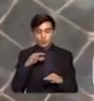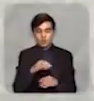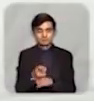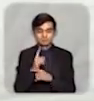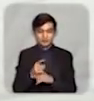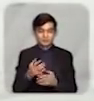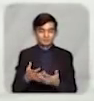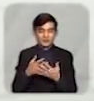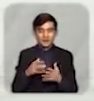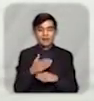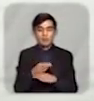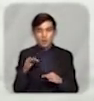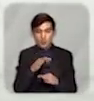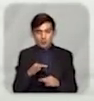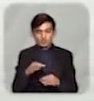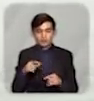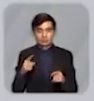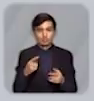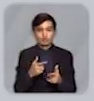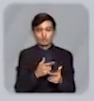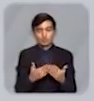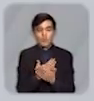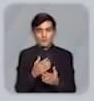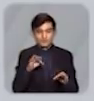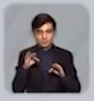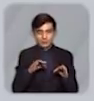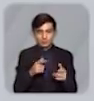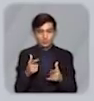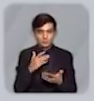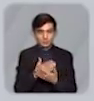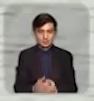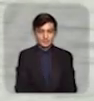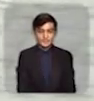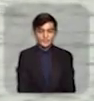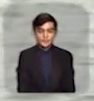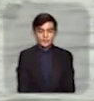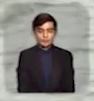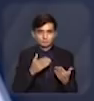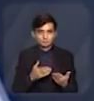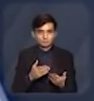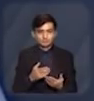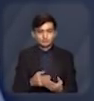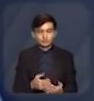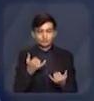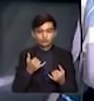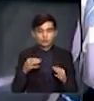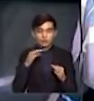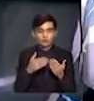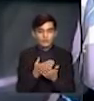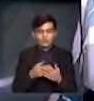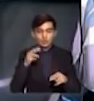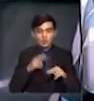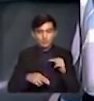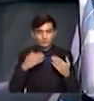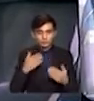жаңа жоба дайындап жатқан көрінеді. Жанат Молдашева, Фархат Тажбаев, Информбюро, Атырау облысы. Бүгінгі ақпараттар легі